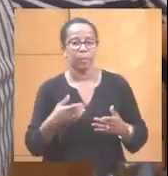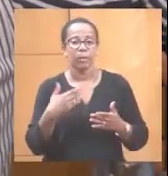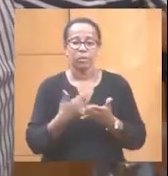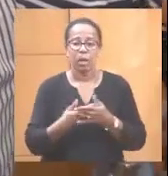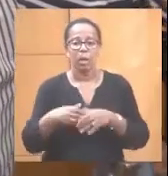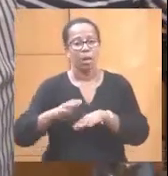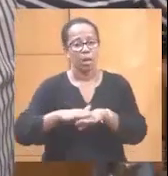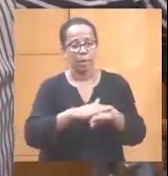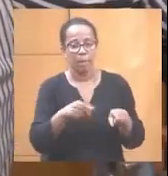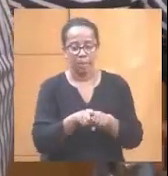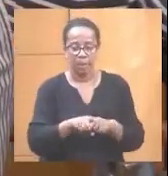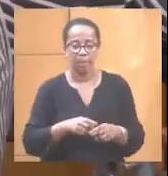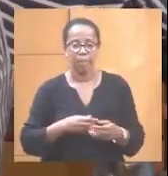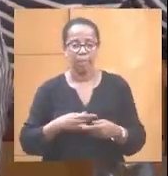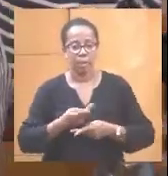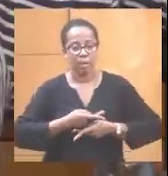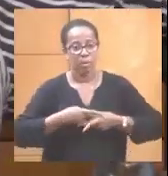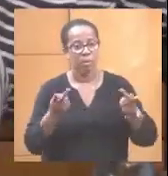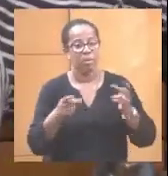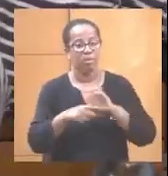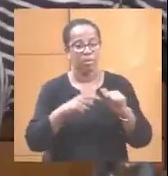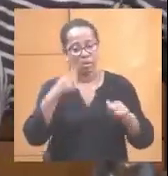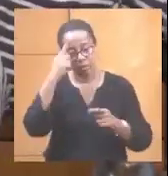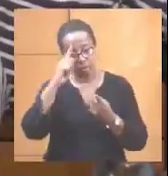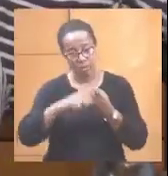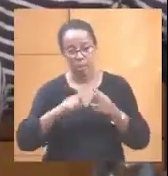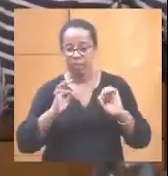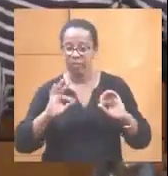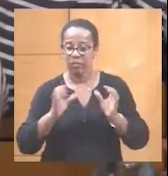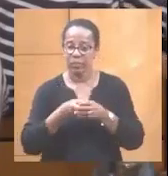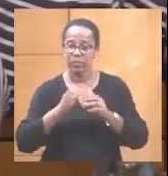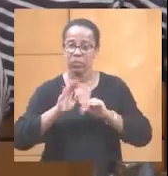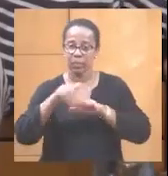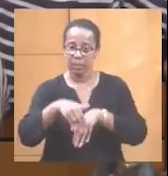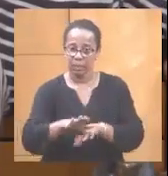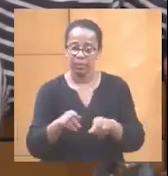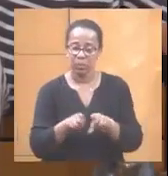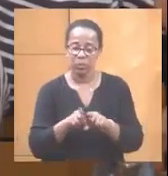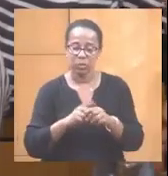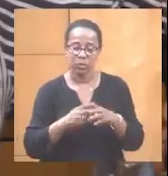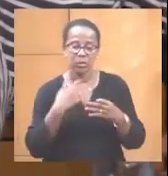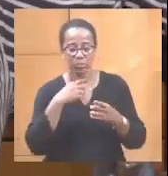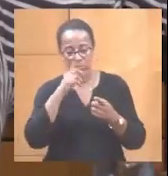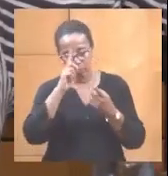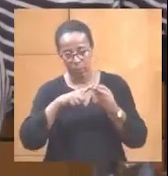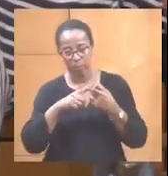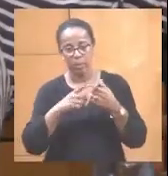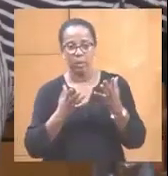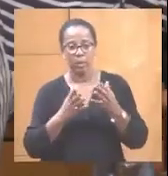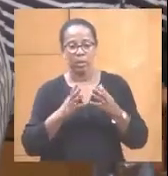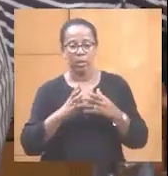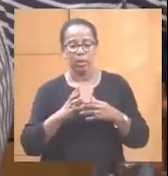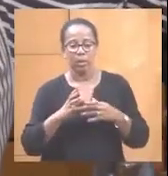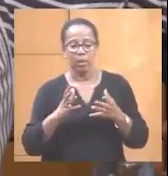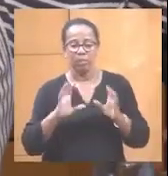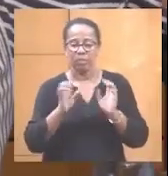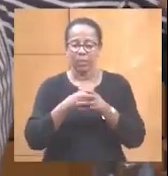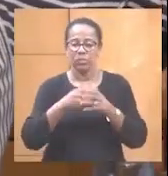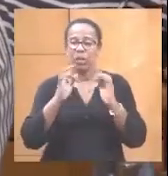avons lancé pour la formation maritime et aquacole. Il